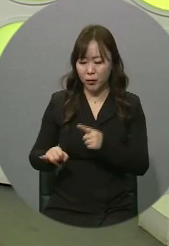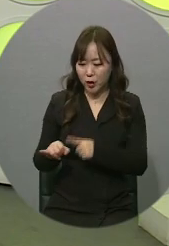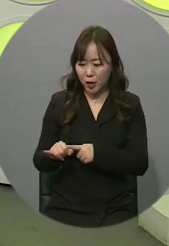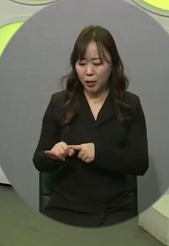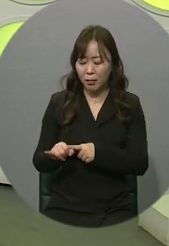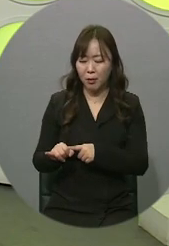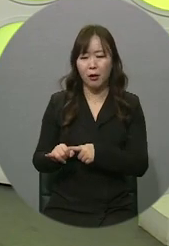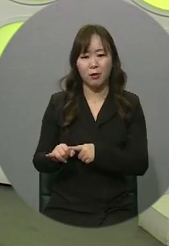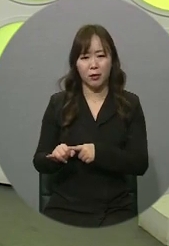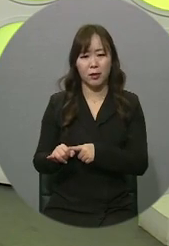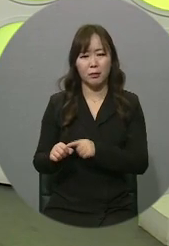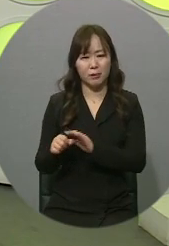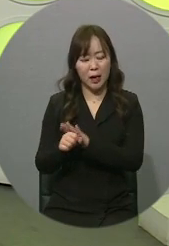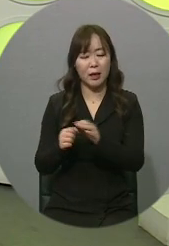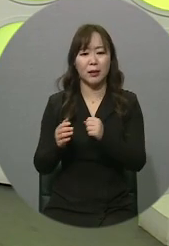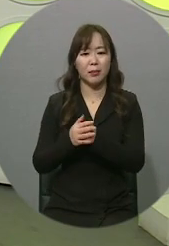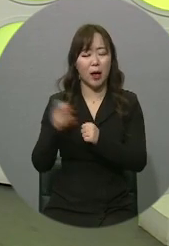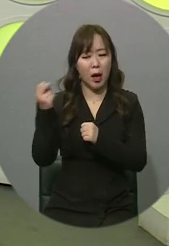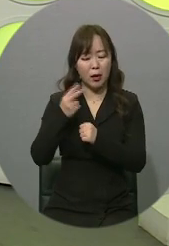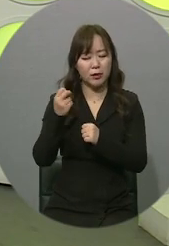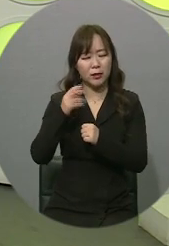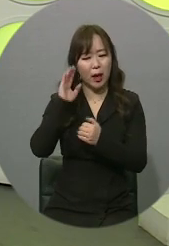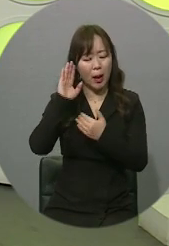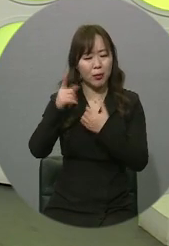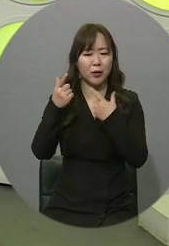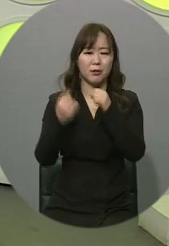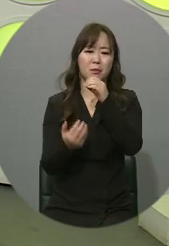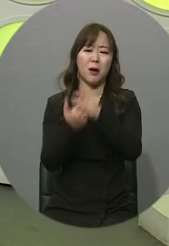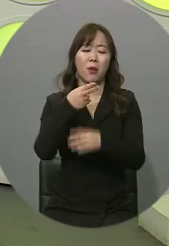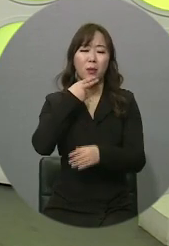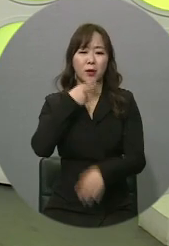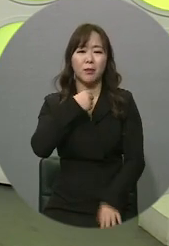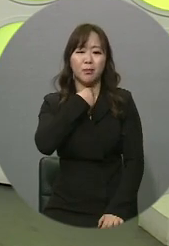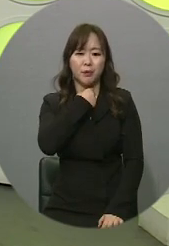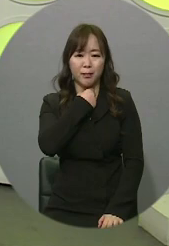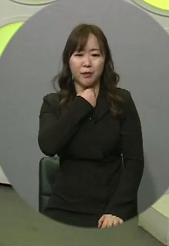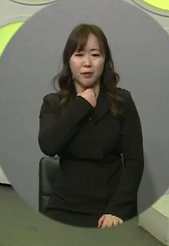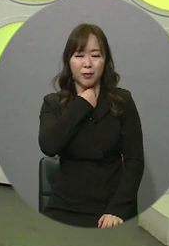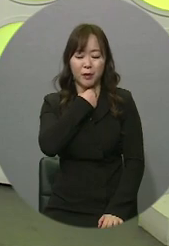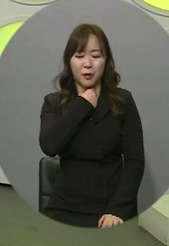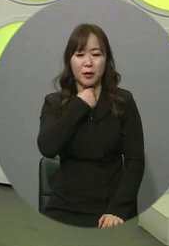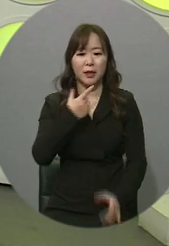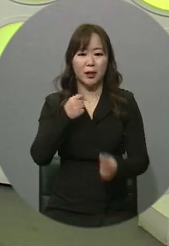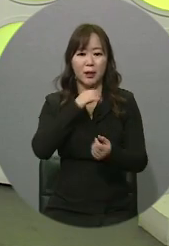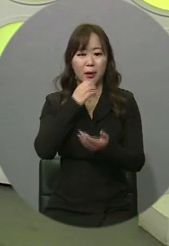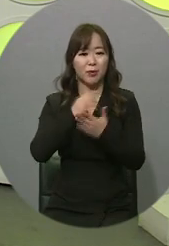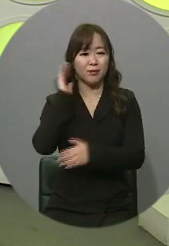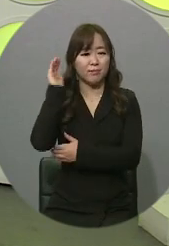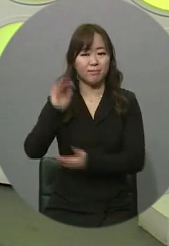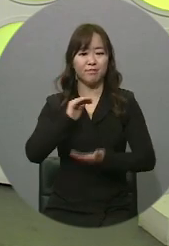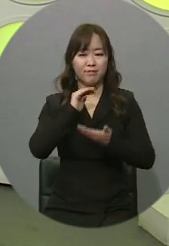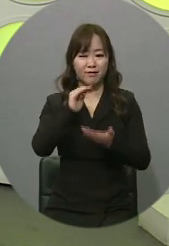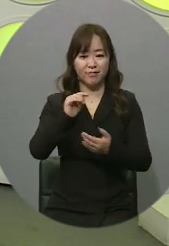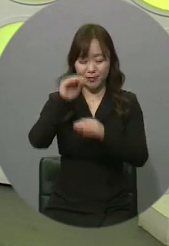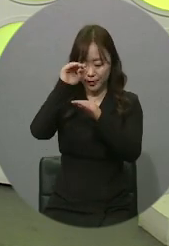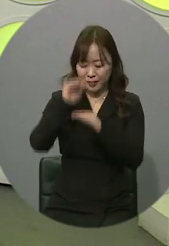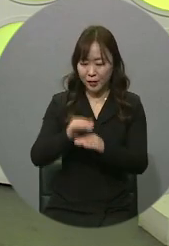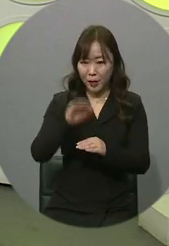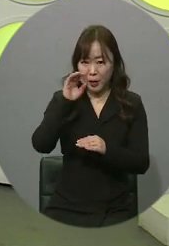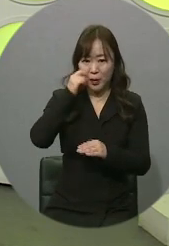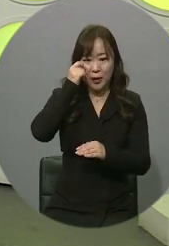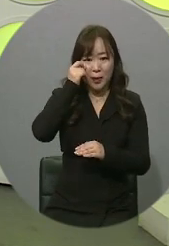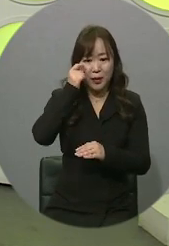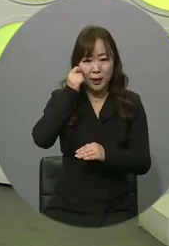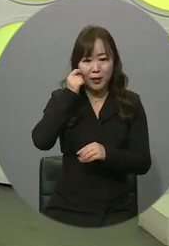이런 일이 다시는 좀 일어나지 않았으면 좋겠다는 생각에 제가 이 감동적인 사연을 전했는데 우리 손비 씨가 이걸 듣고